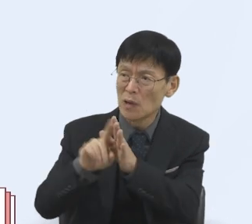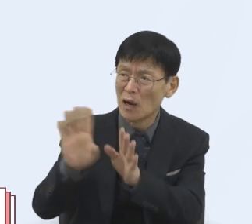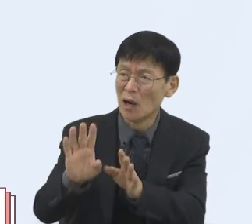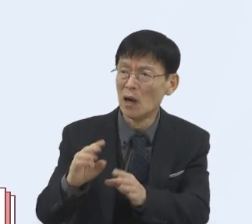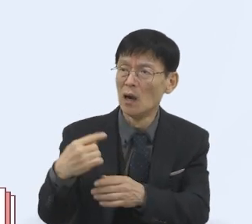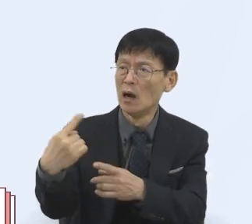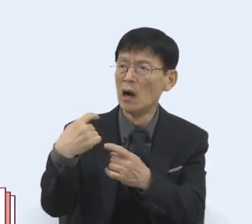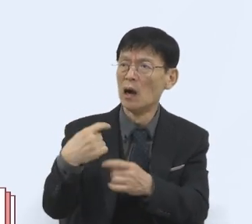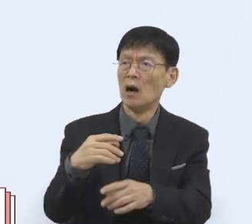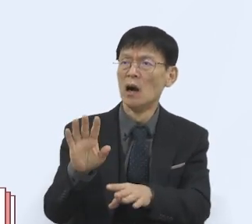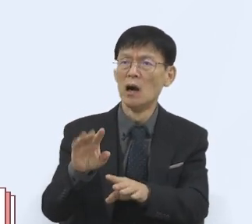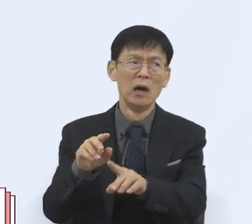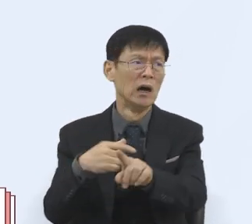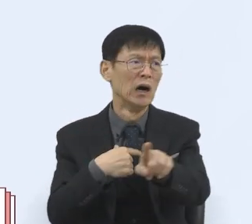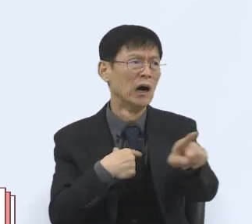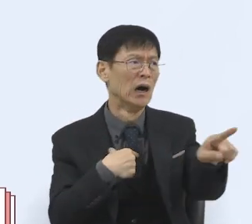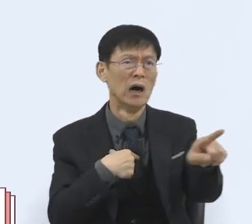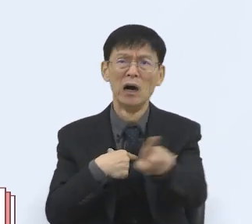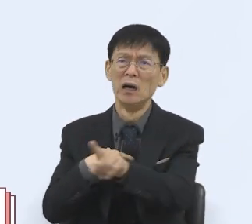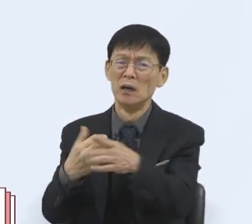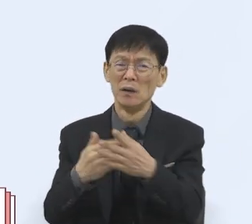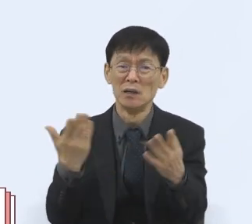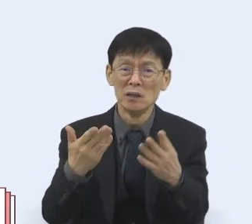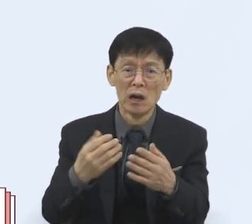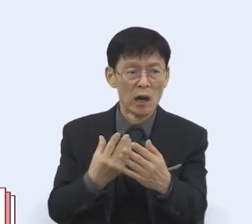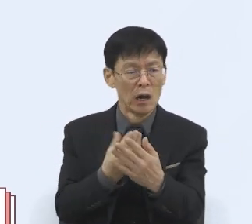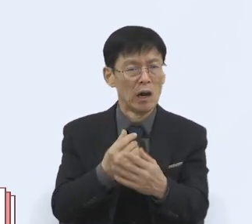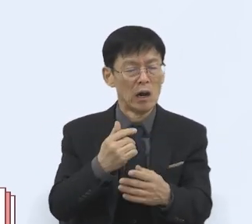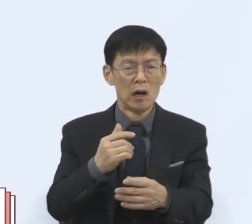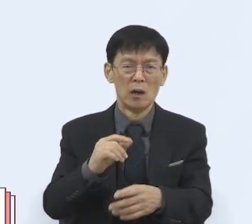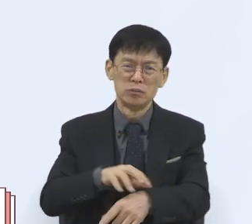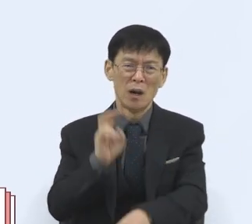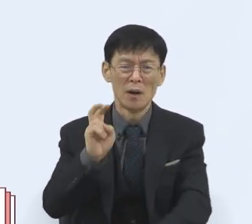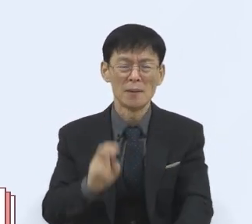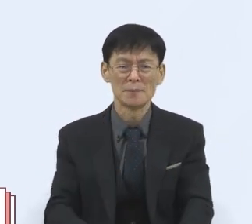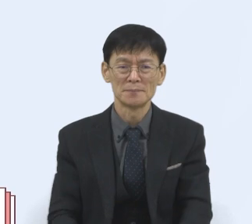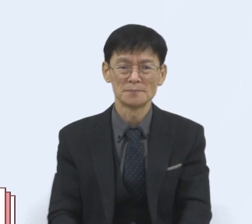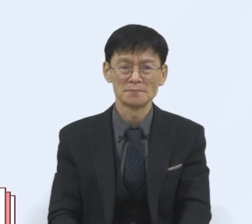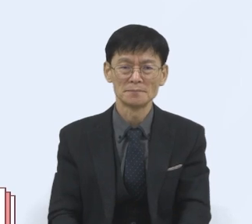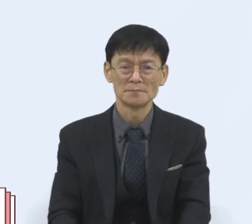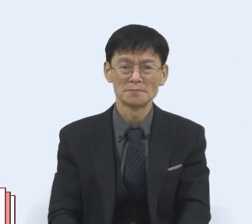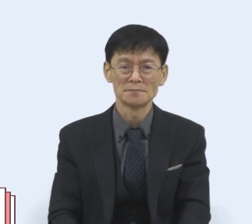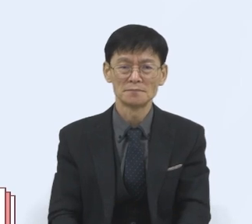동료에 대한 믿음이 없어져서 직장 적응이 힘들어질 수 있기 때문입니다.